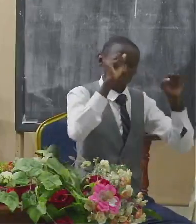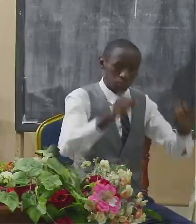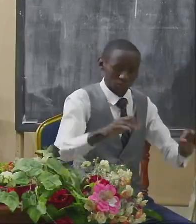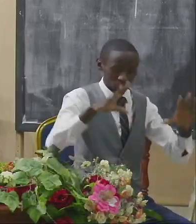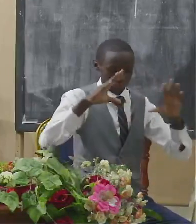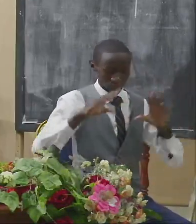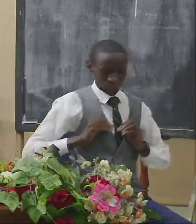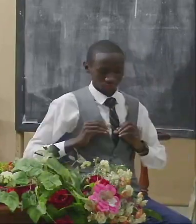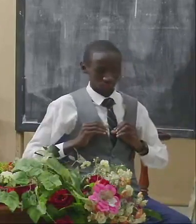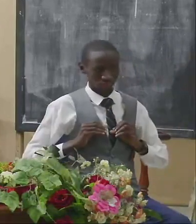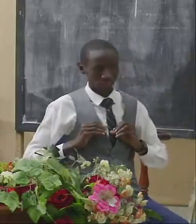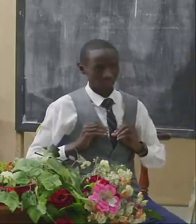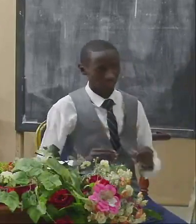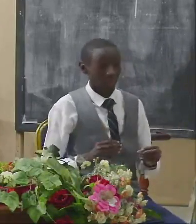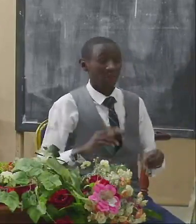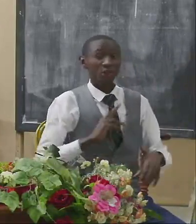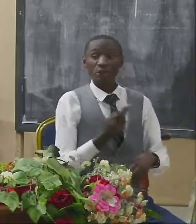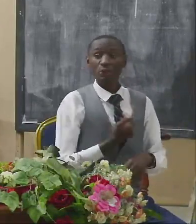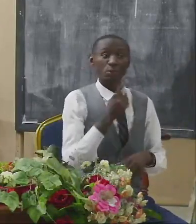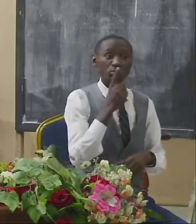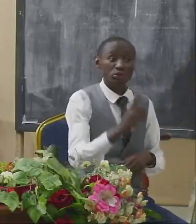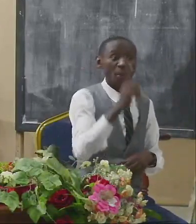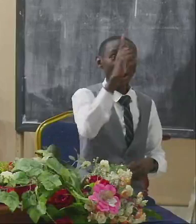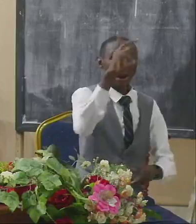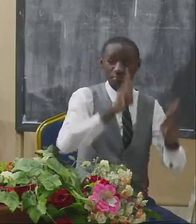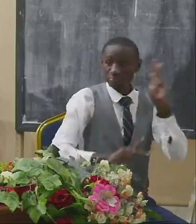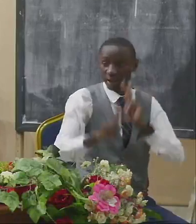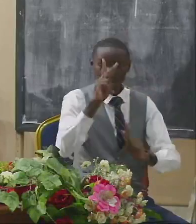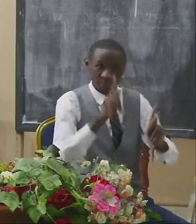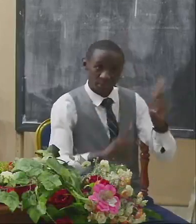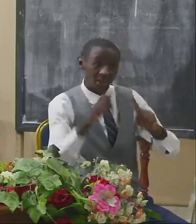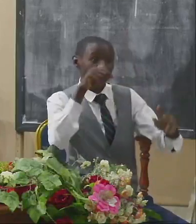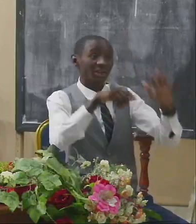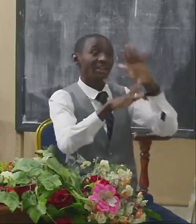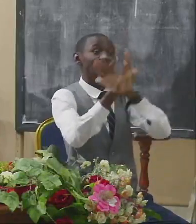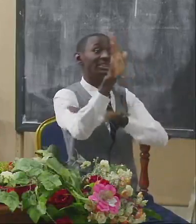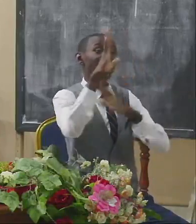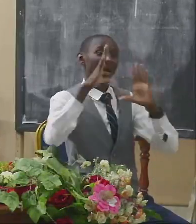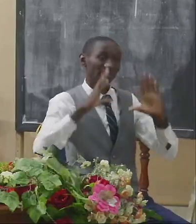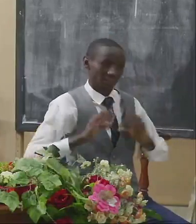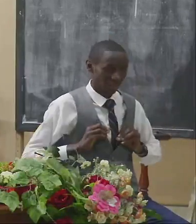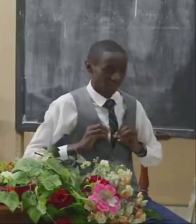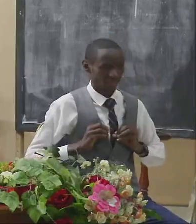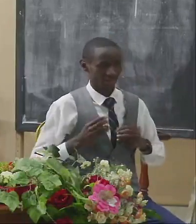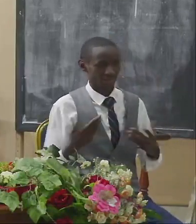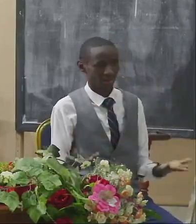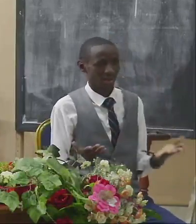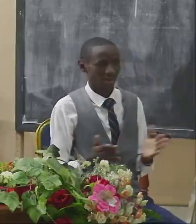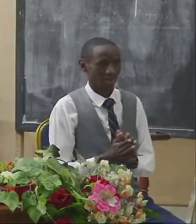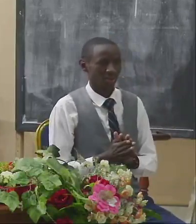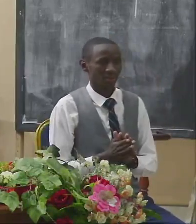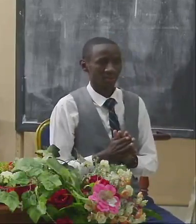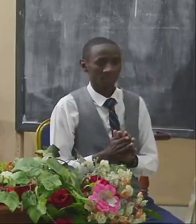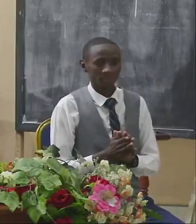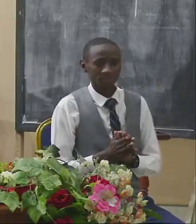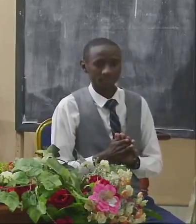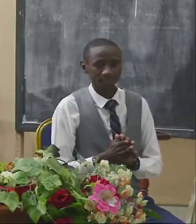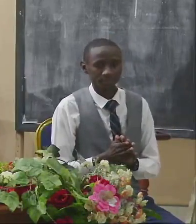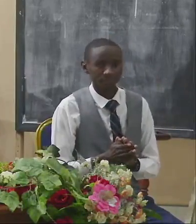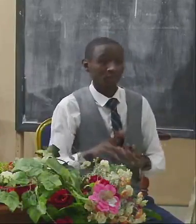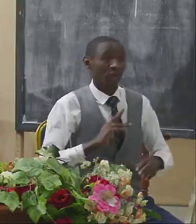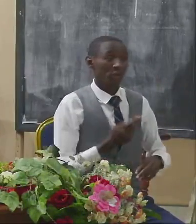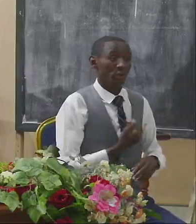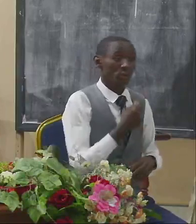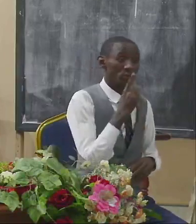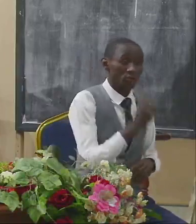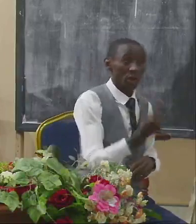ambao anakubali. Nous sommes un peuple. Sisi ni watu ambao Mungu anakubali. Nous